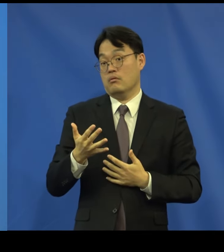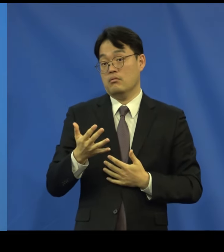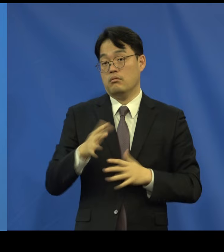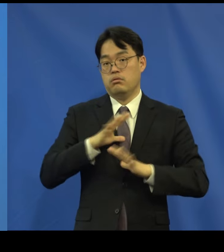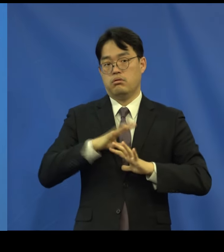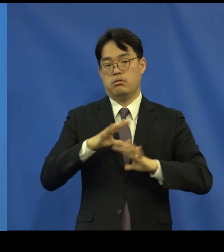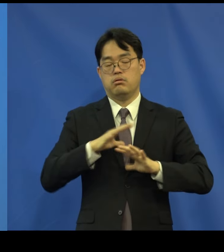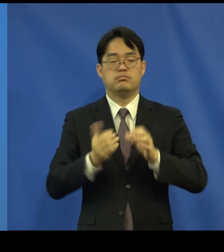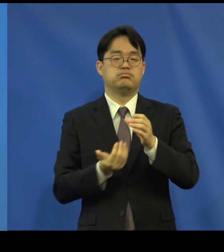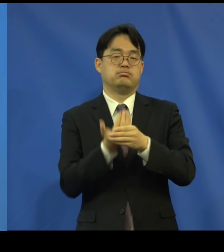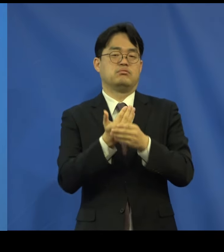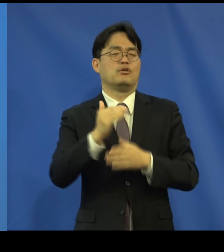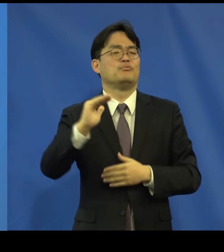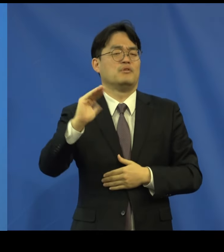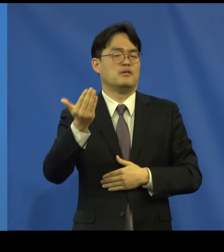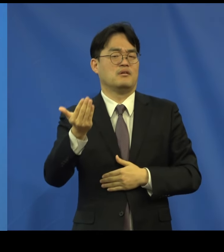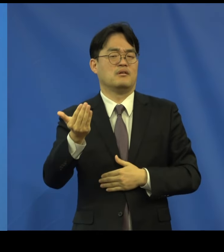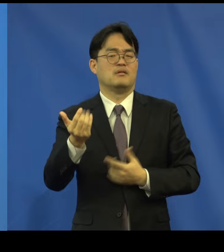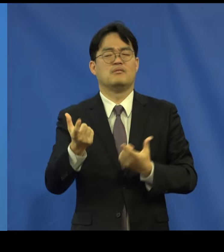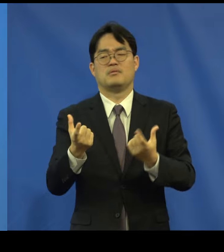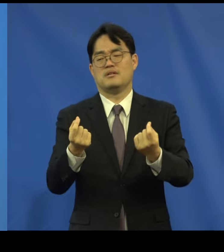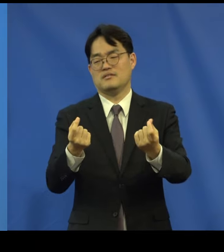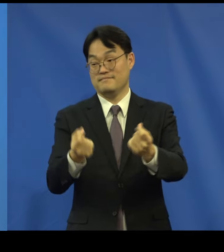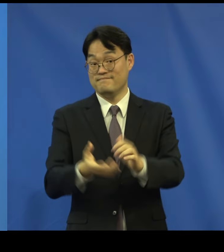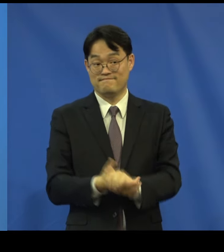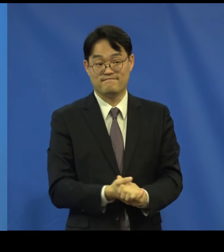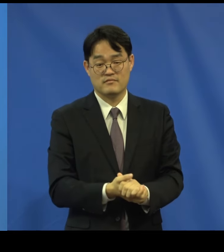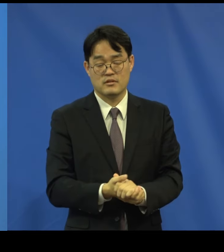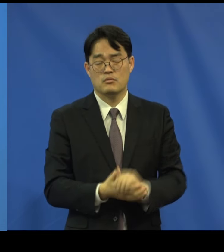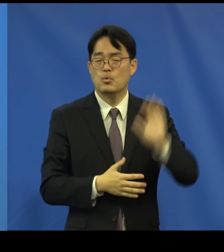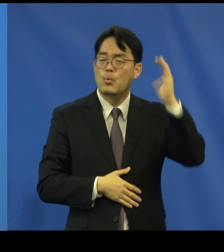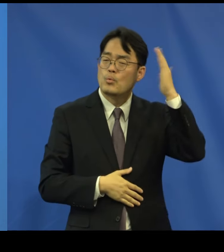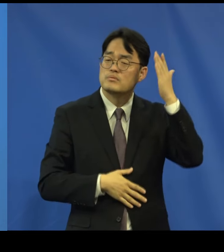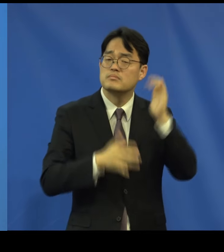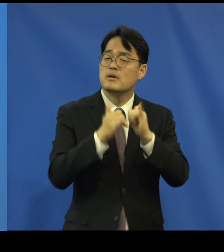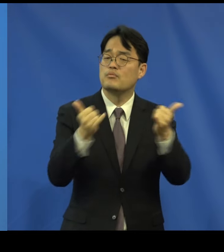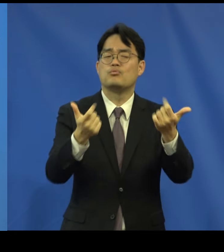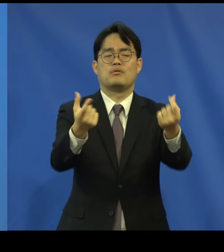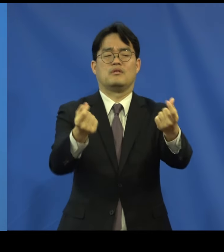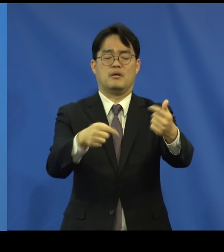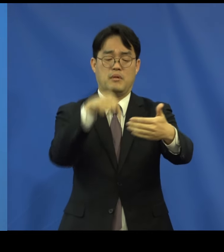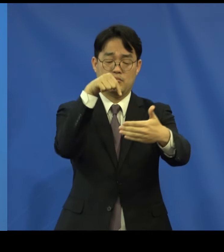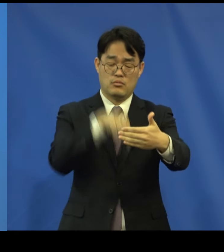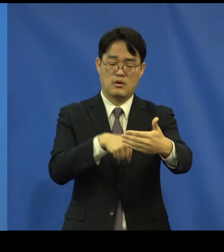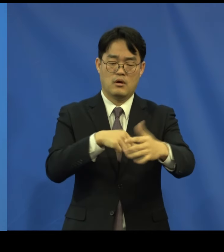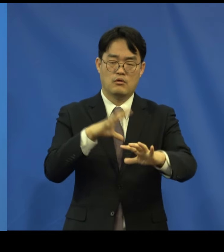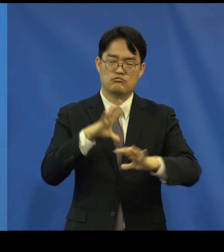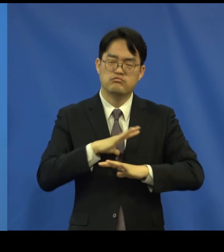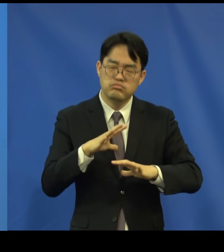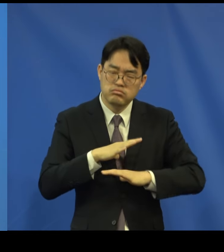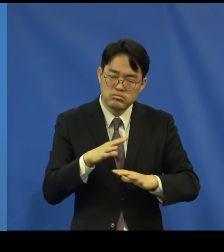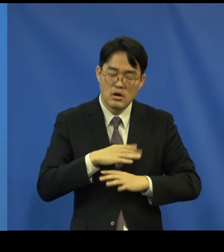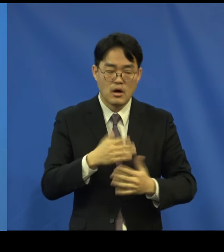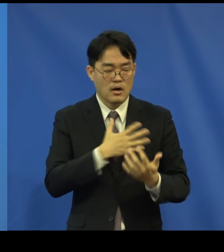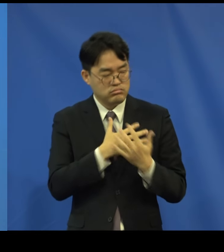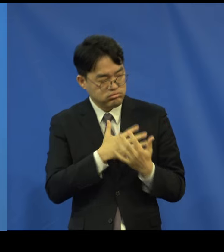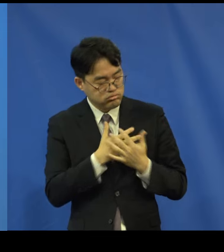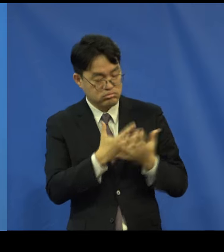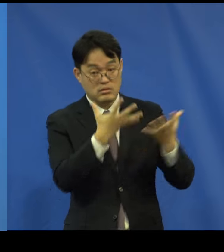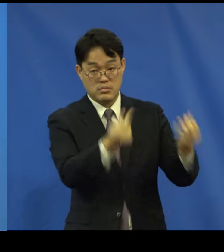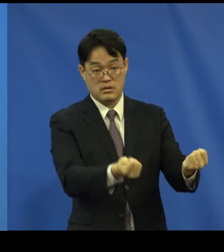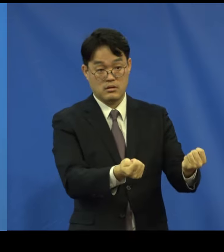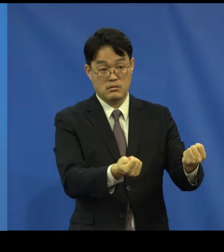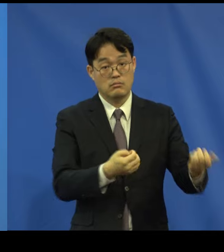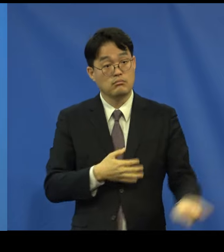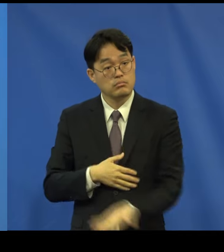공포, 두려움, 염려, 근심에 많이 빠져 있죠. 이 환경은 풍요로운데 정신적으로는